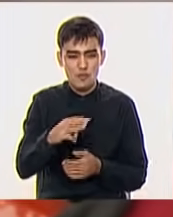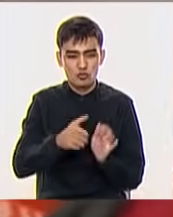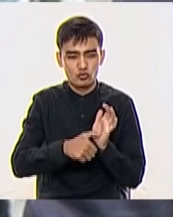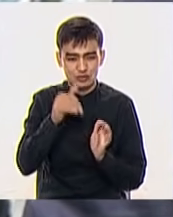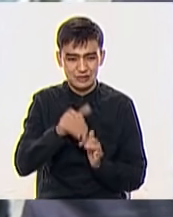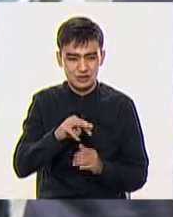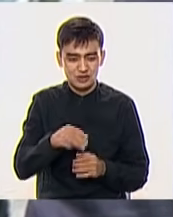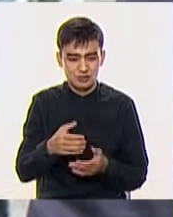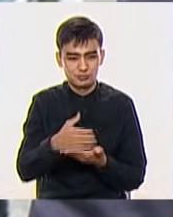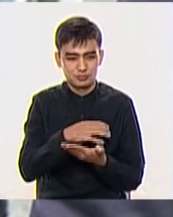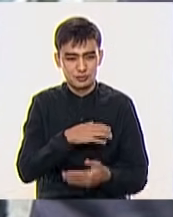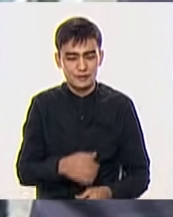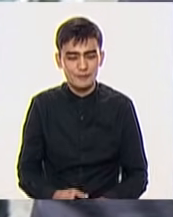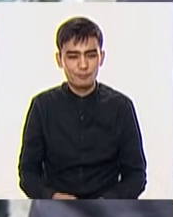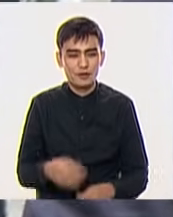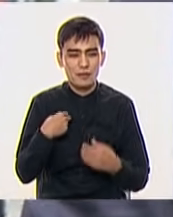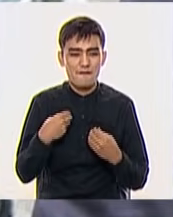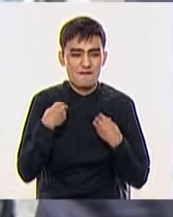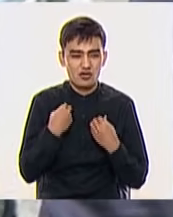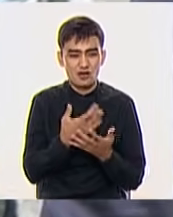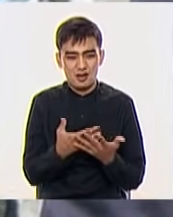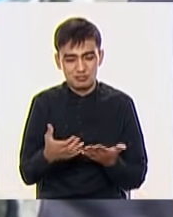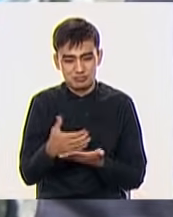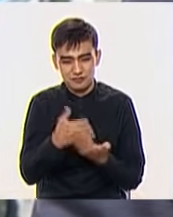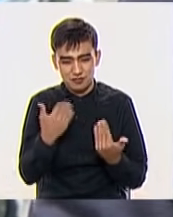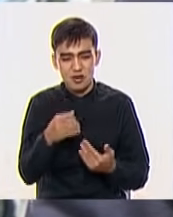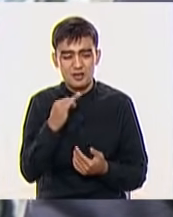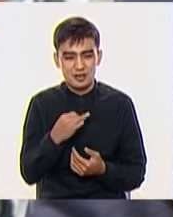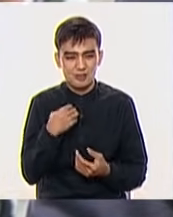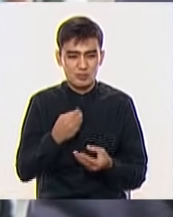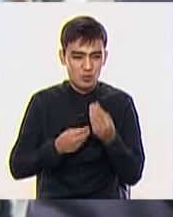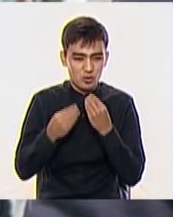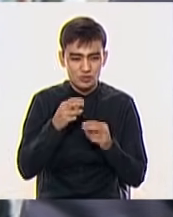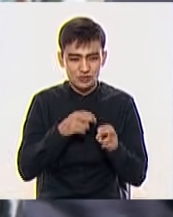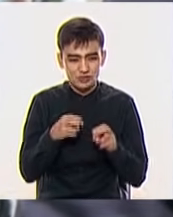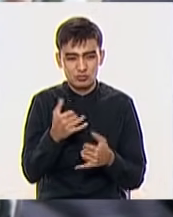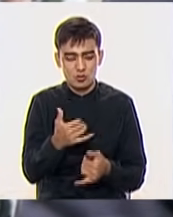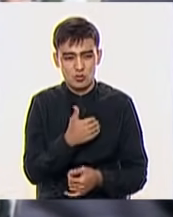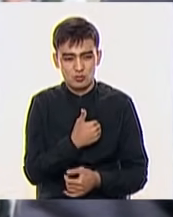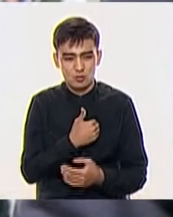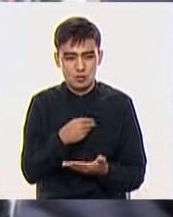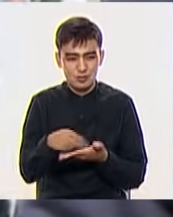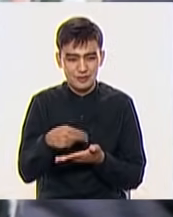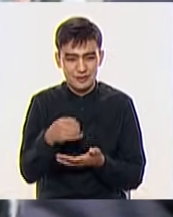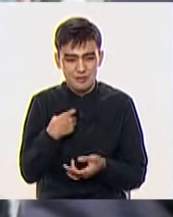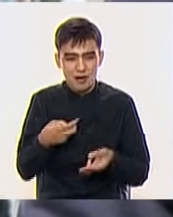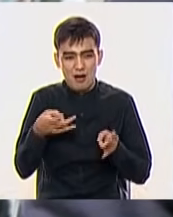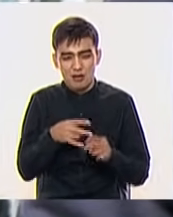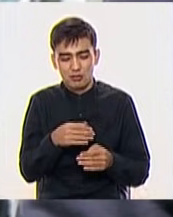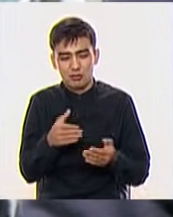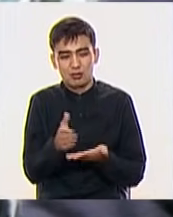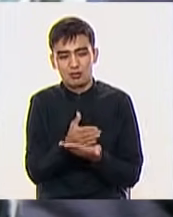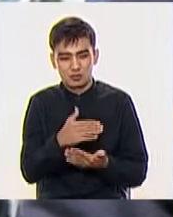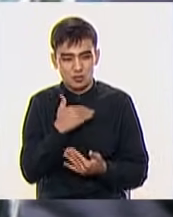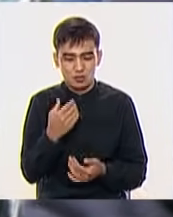тысяч тенге. Собрали вещи. Вот, хотим сейчас тоже еще продуктов купить. Не хотим оставаться в стороне, потому